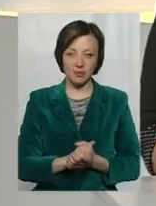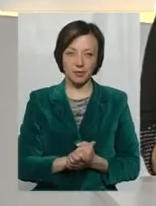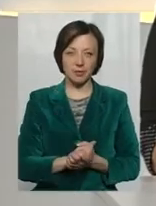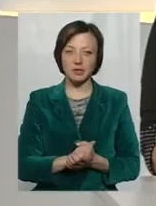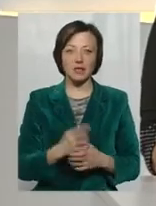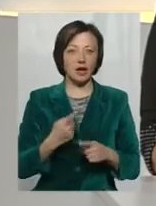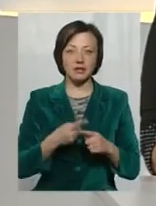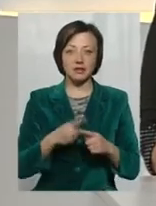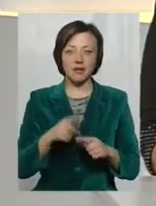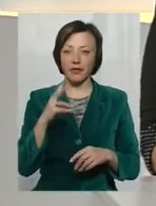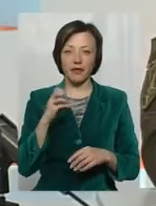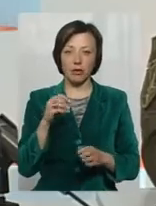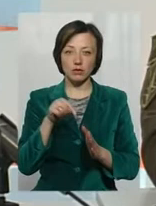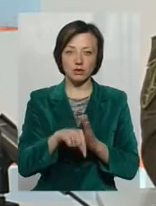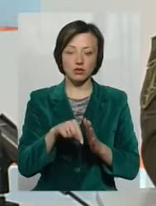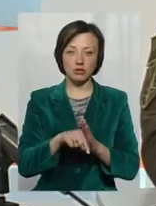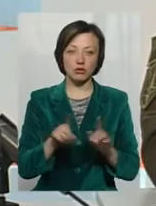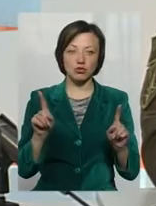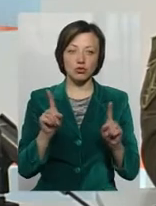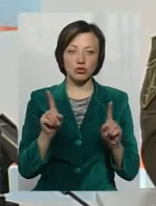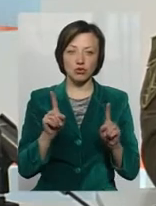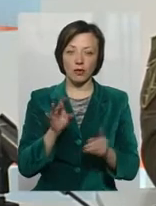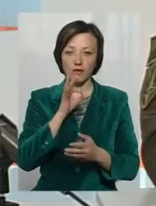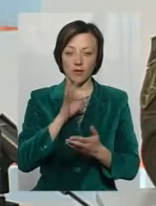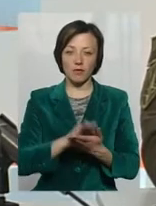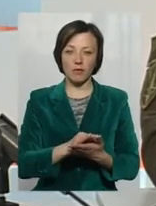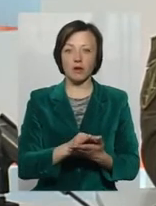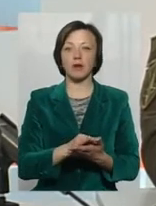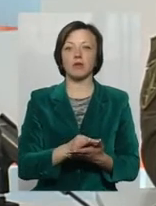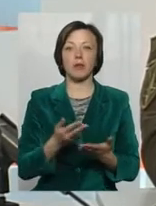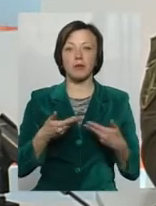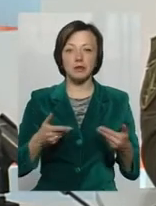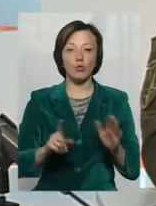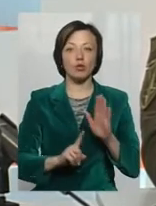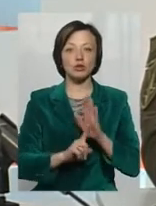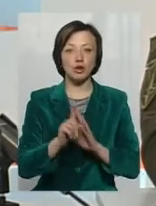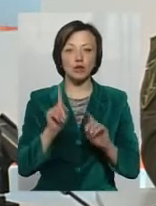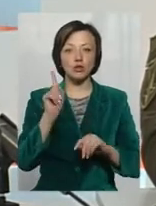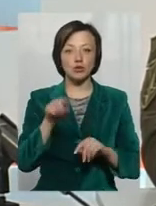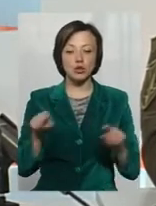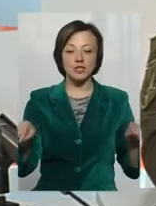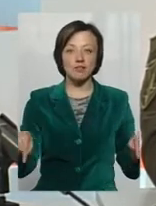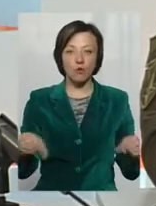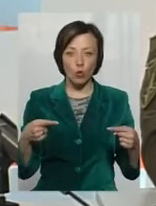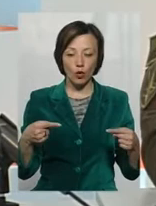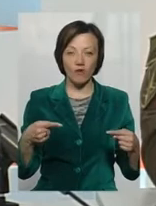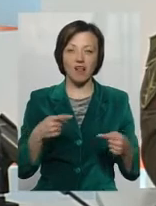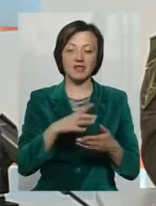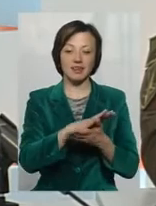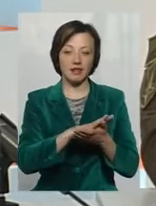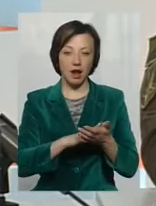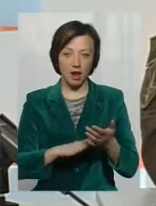не означає, що не буде. Це не означає. Почав я з того, що ми створювалися і створюємося, і